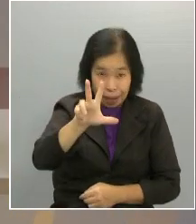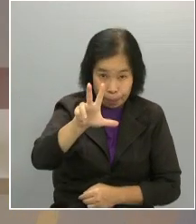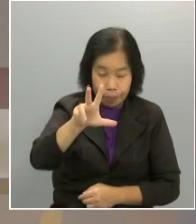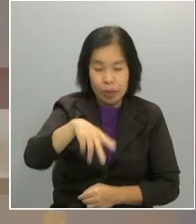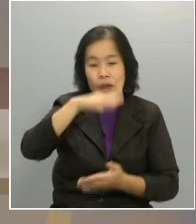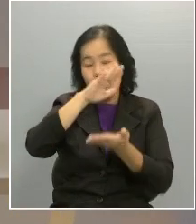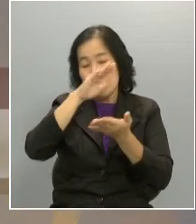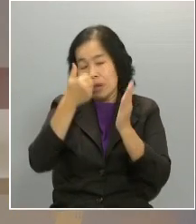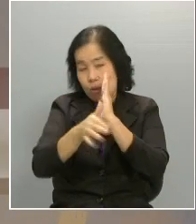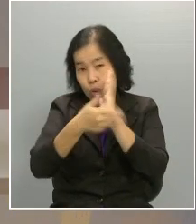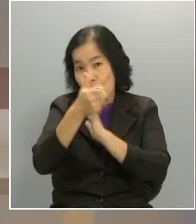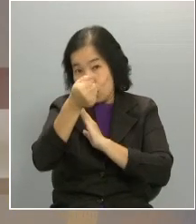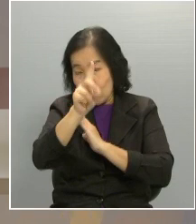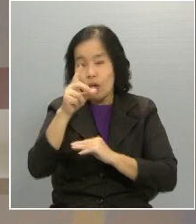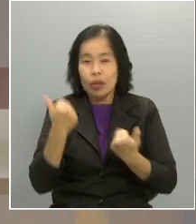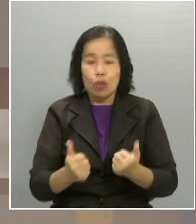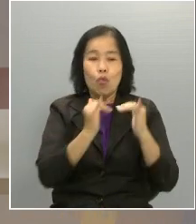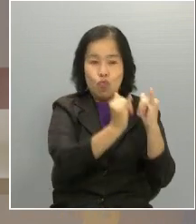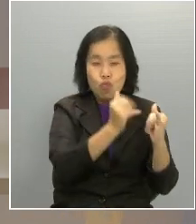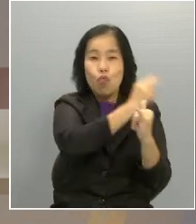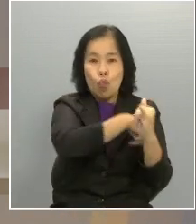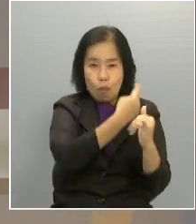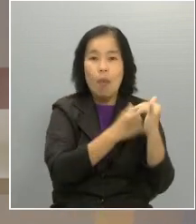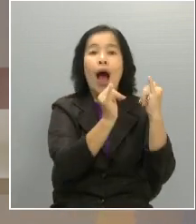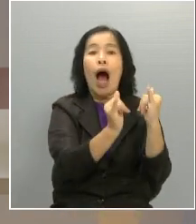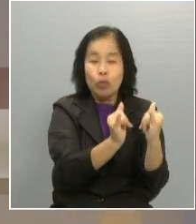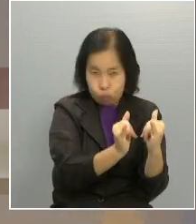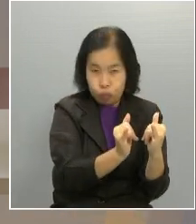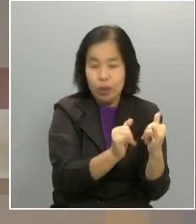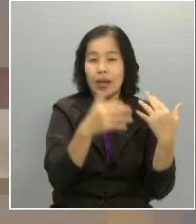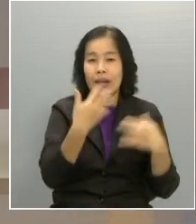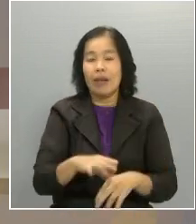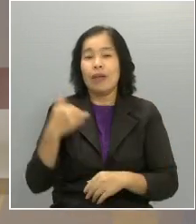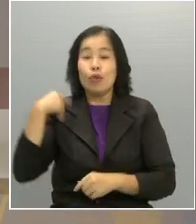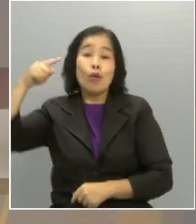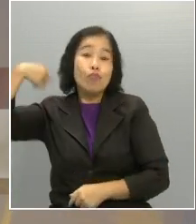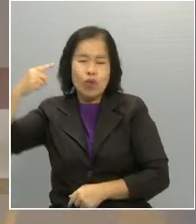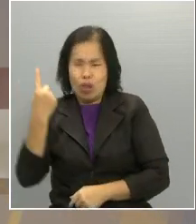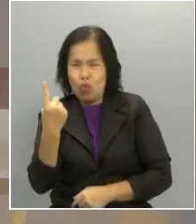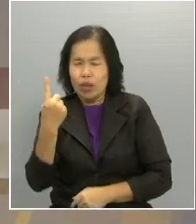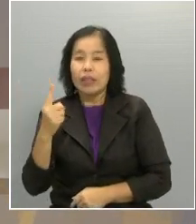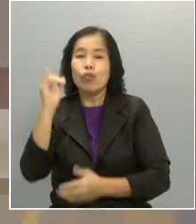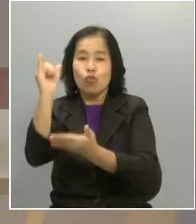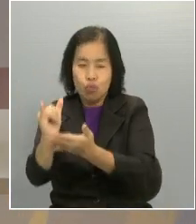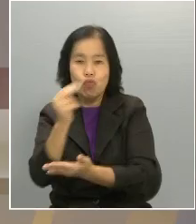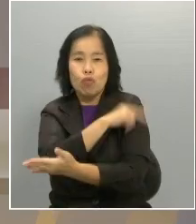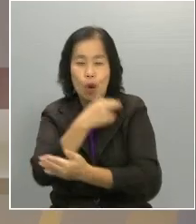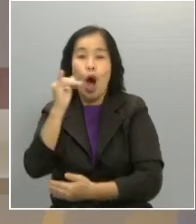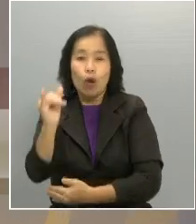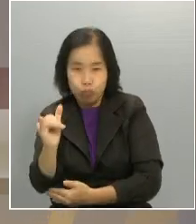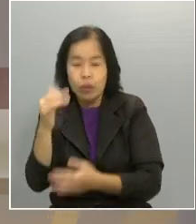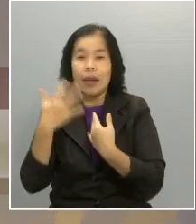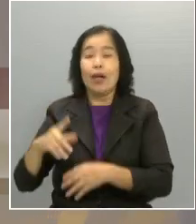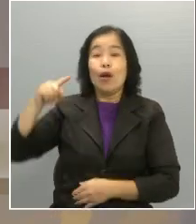าลเนี่ยอย่างน้อย2คนอยู่นะฮะคือน้องบาสกับน้องโซดาแล้วก็น้องผู้หญิงอีกคนนึงที่ตอนนี้ก็ยังอยู่โรงพยาบาลด้วยรวมเป็น